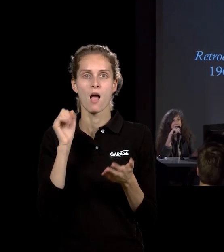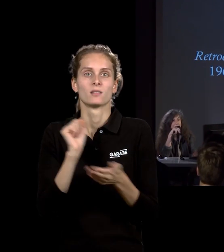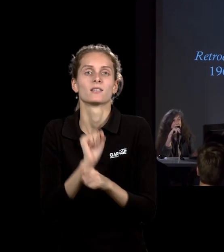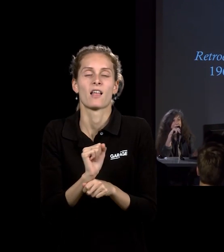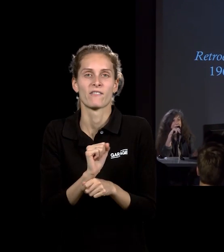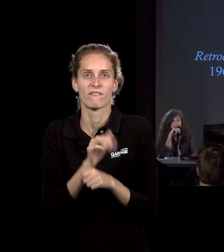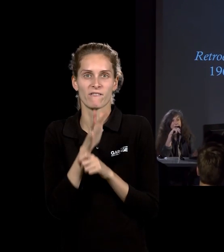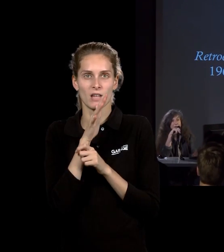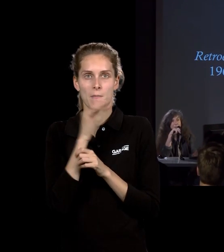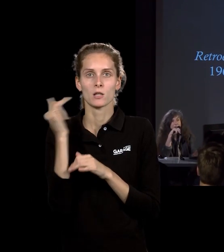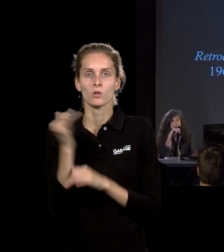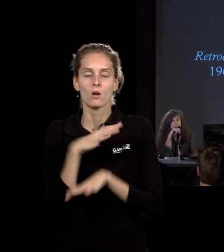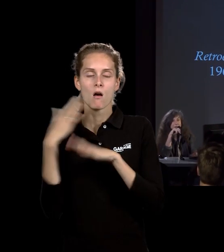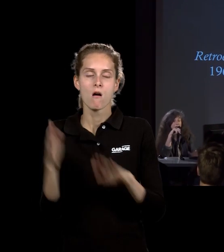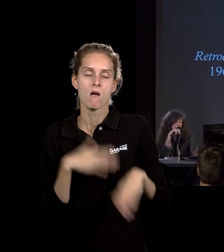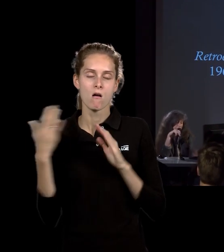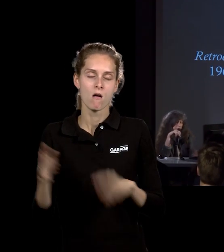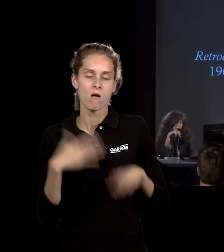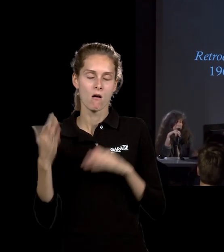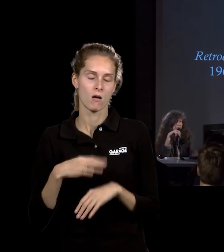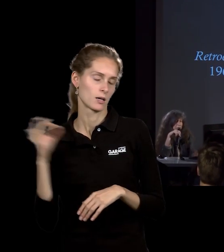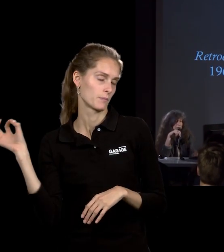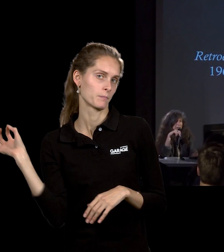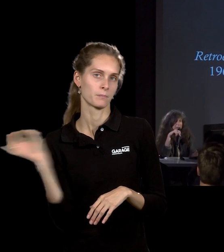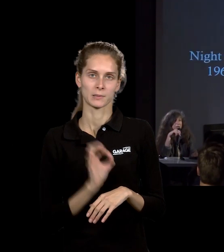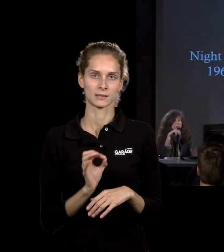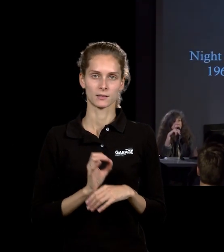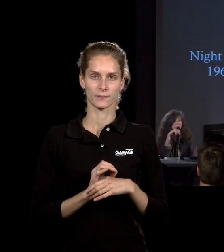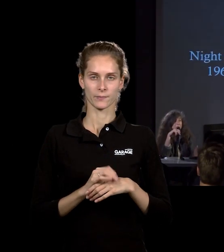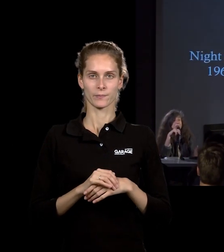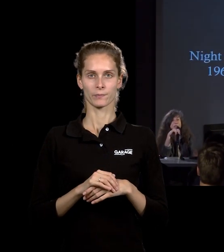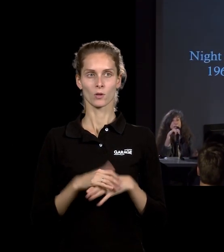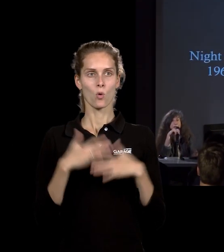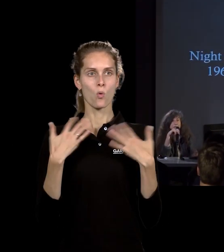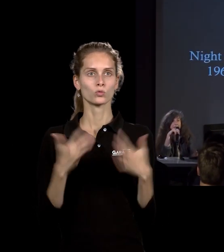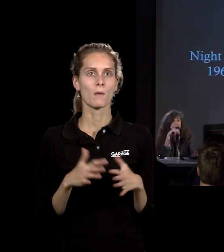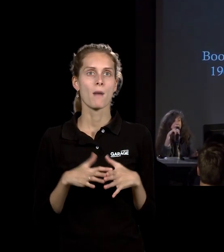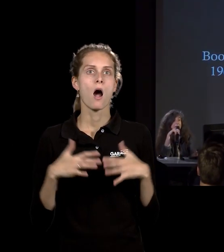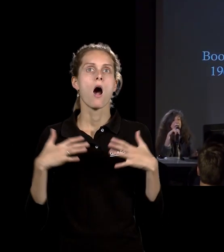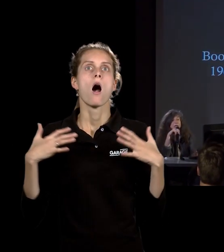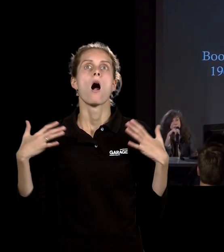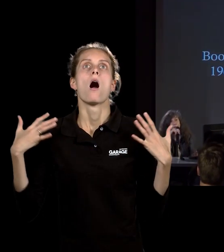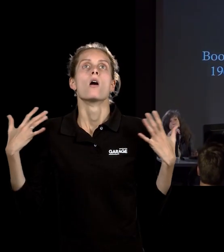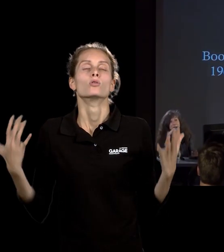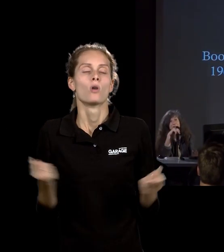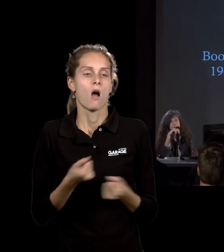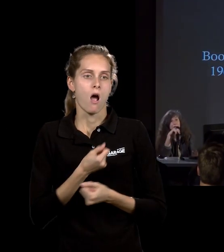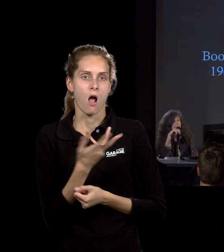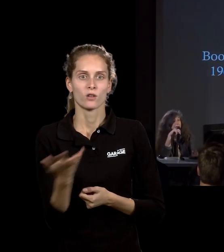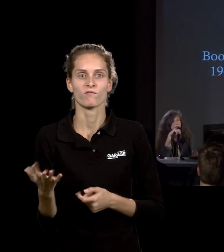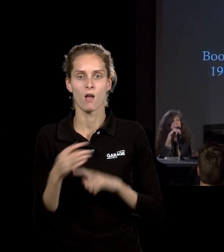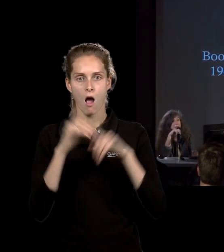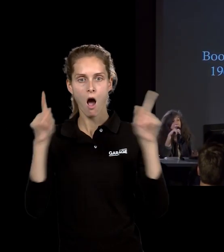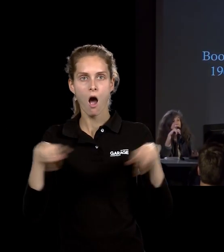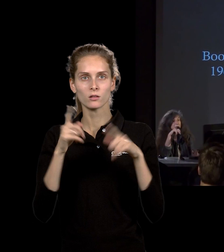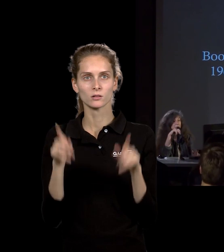историю, которая движется слишком быстро и состоит из слишком большого количества картинок, чтобы писать